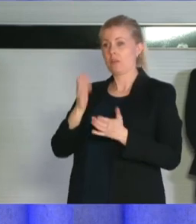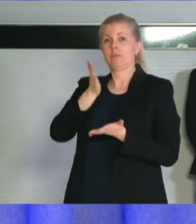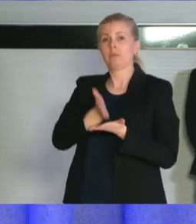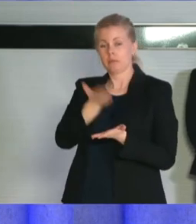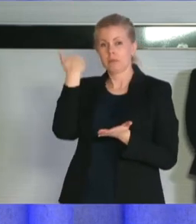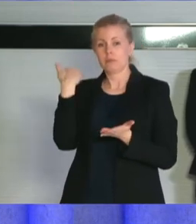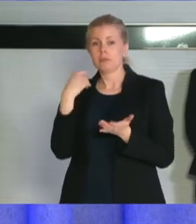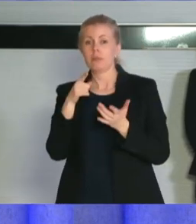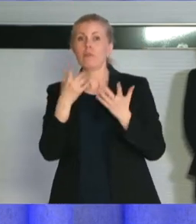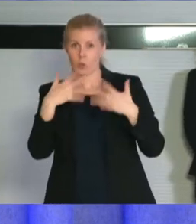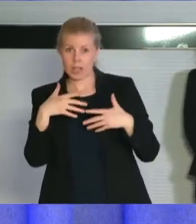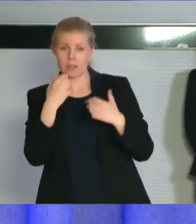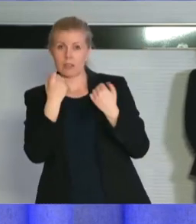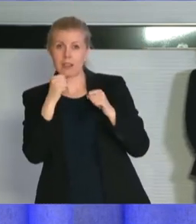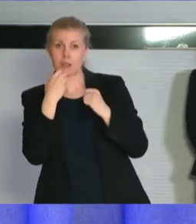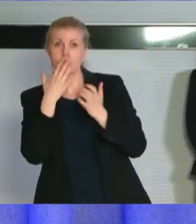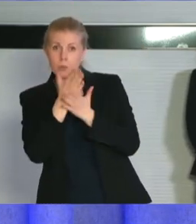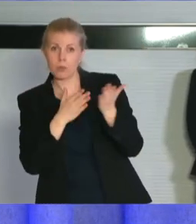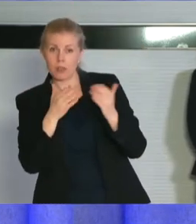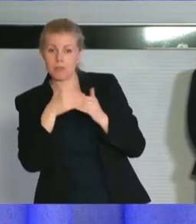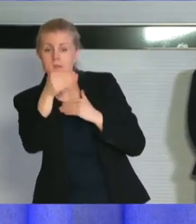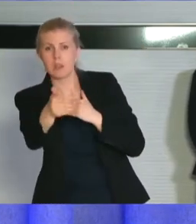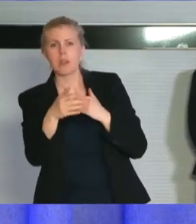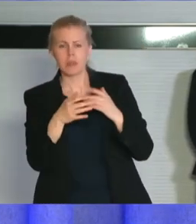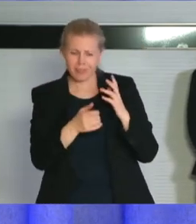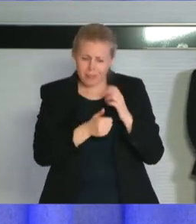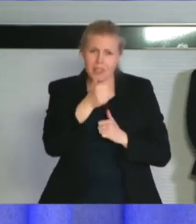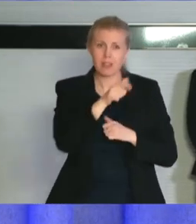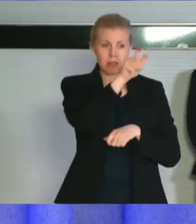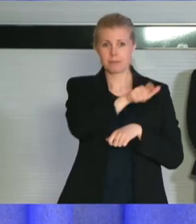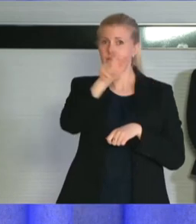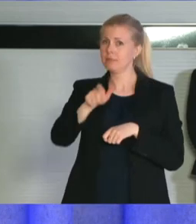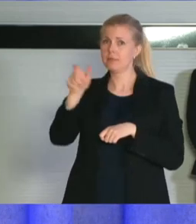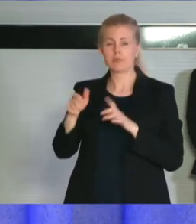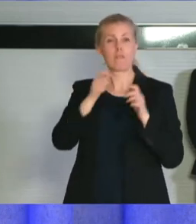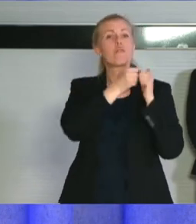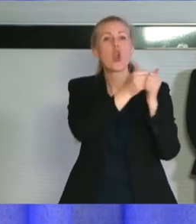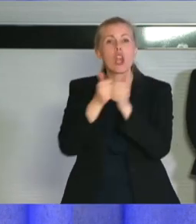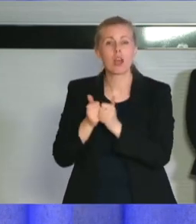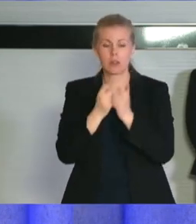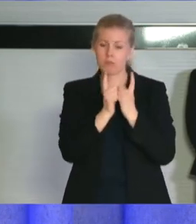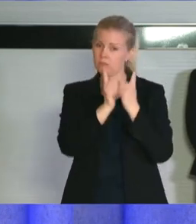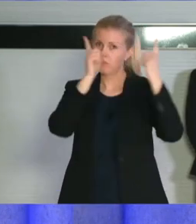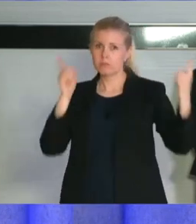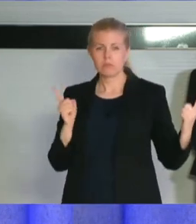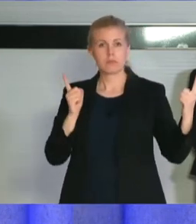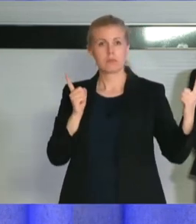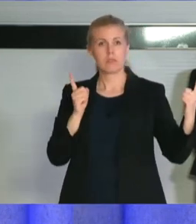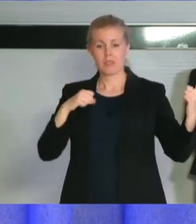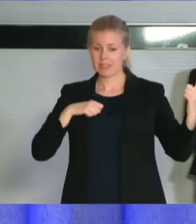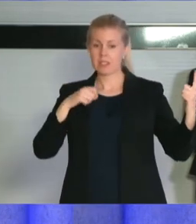god nok måte? Og min oppfordring er jo bare at folk må følge dem. De må altså holde denne avstanden. 2 meters avstand sitter du i